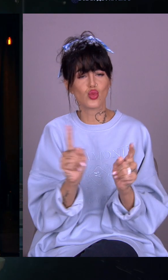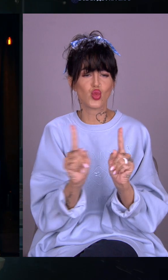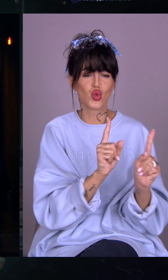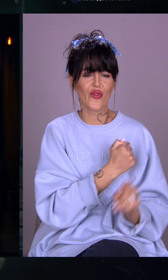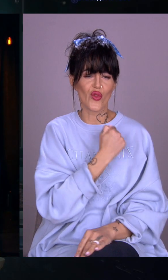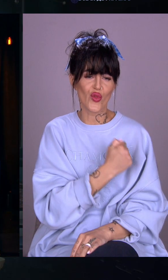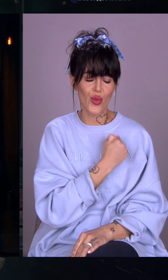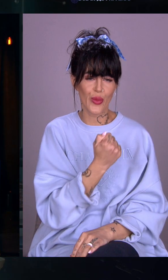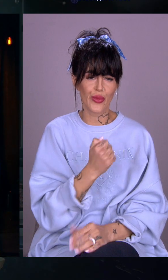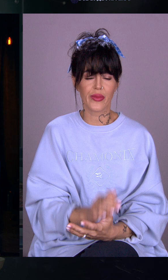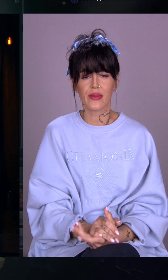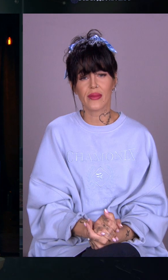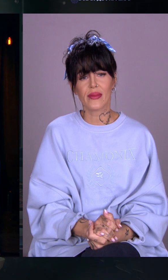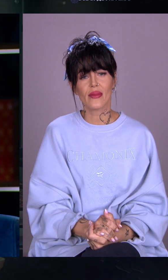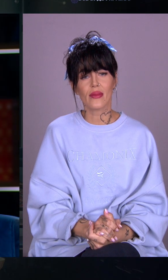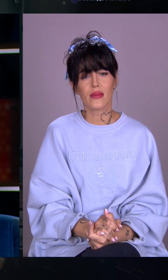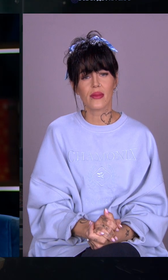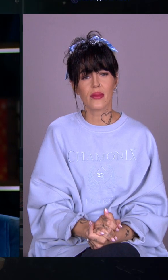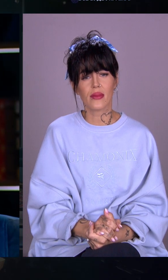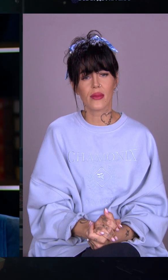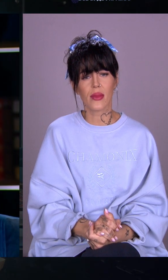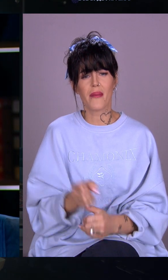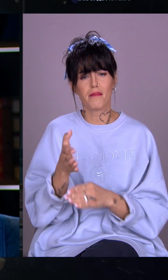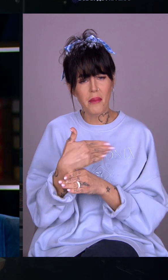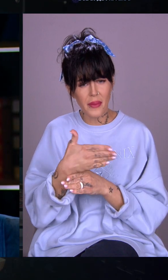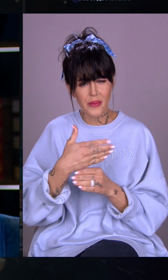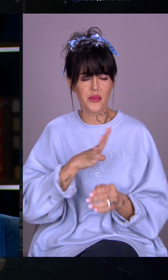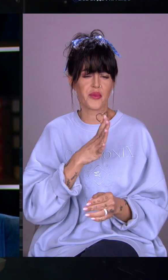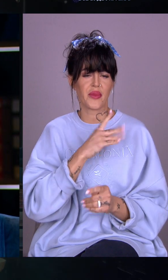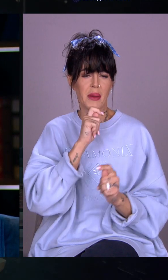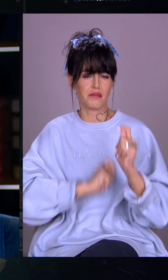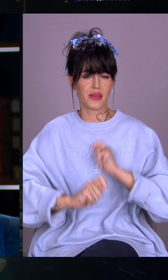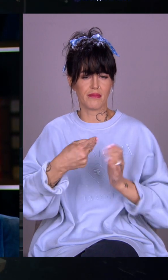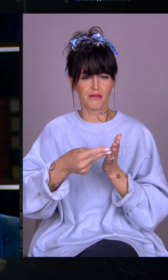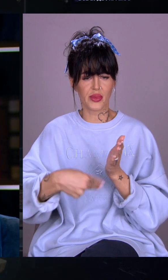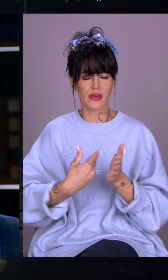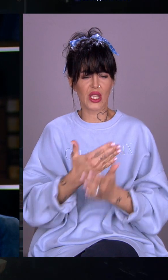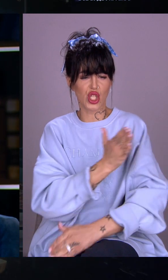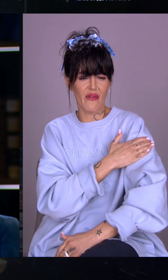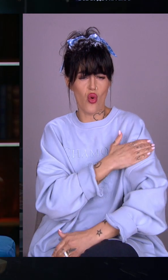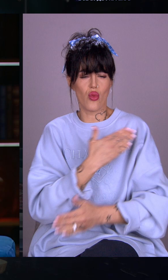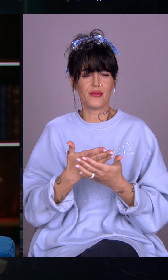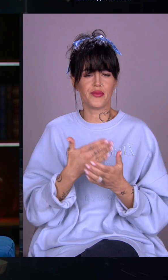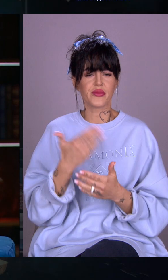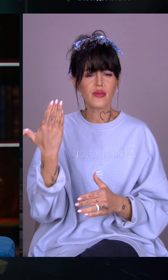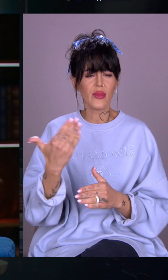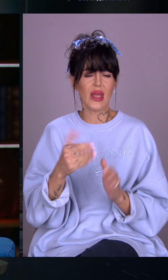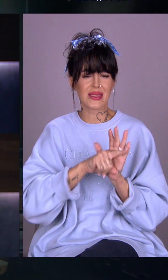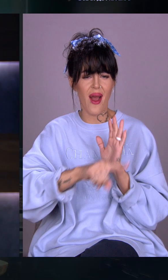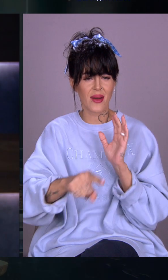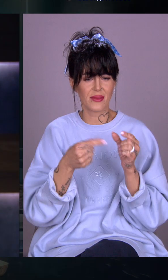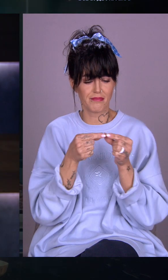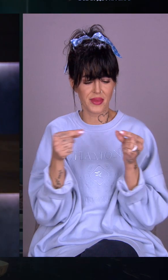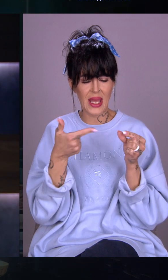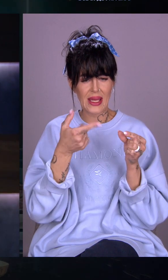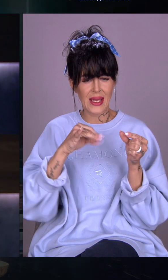як, ну, в якості вдячності. Дарують прапори підписані, шеврони, ну, гільзи від снарядів. Да. Просто от,